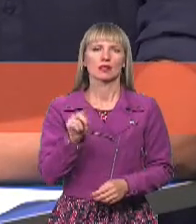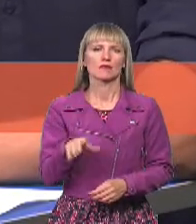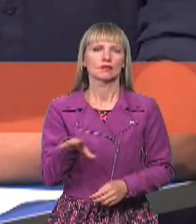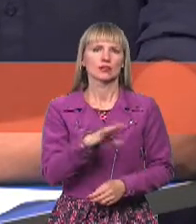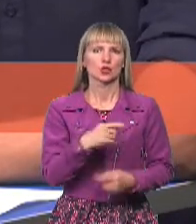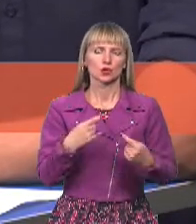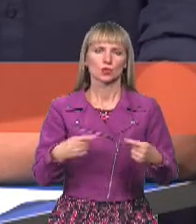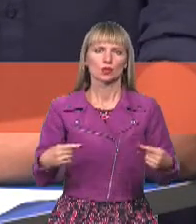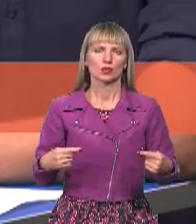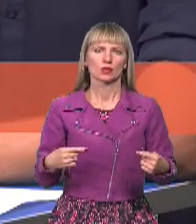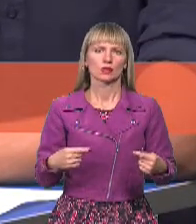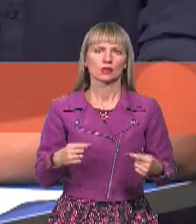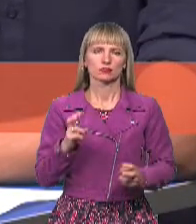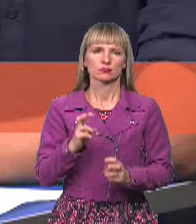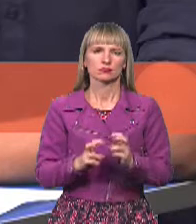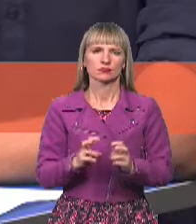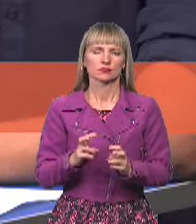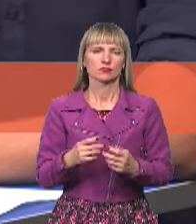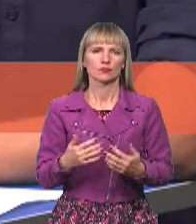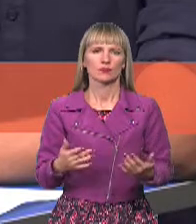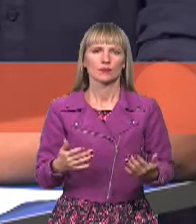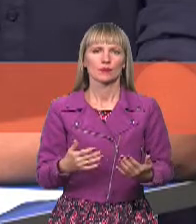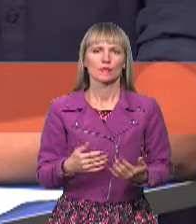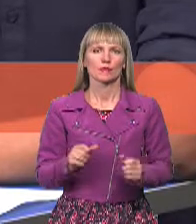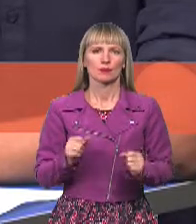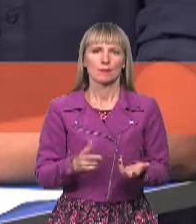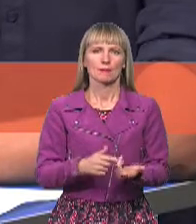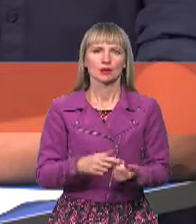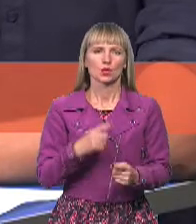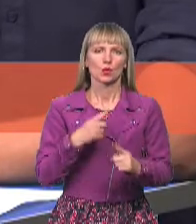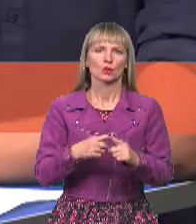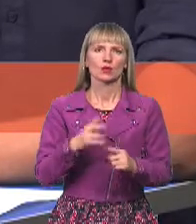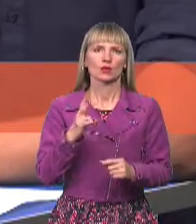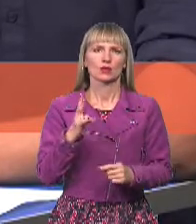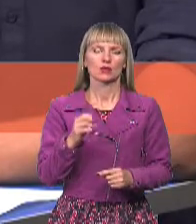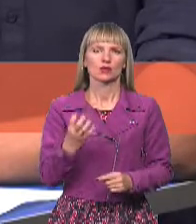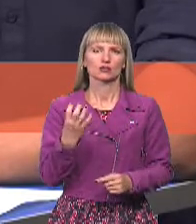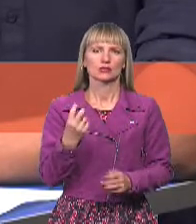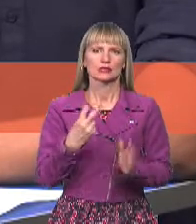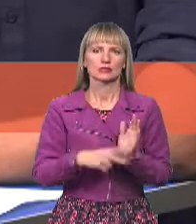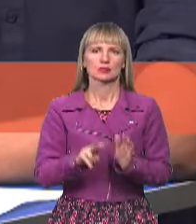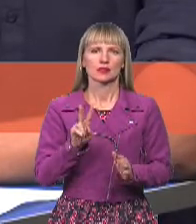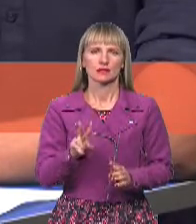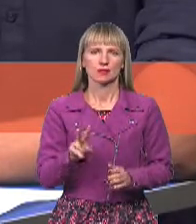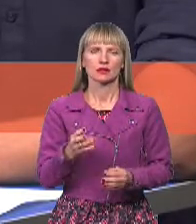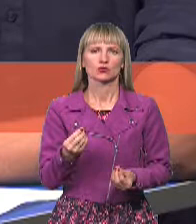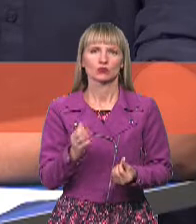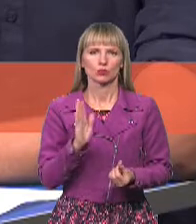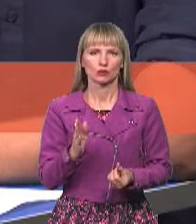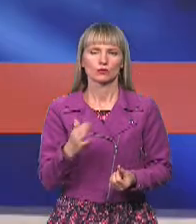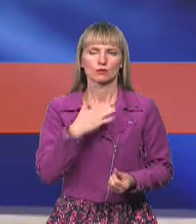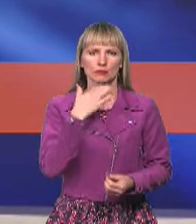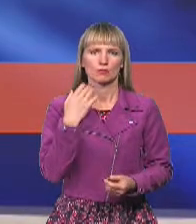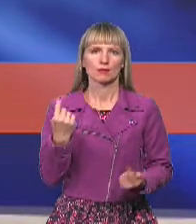остальных сельскохозяйственных, это юридические лица. То есть мы можем посчитать, умножить на 472, и сумма будет достаточно